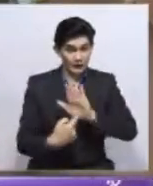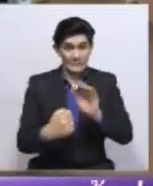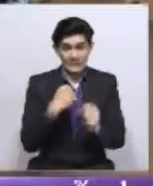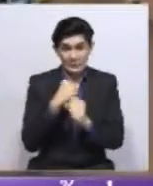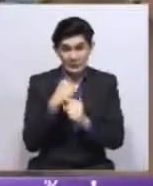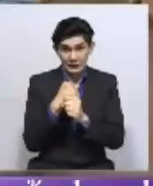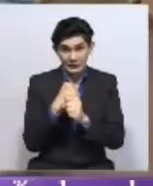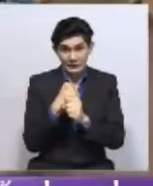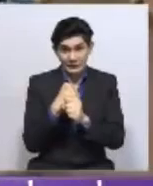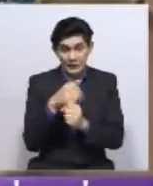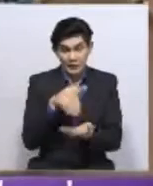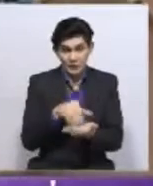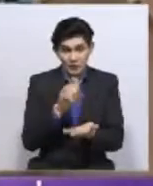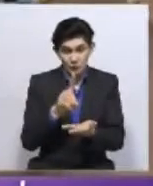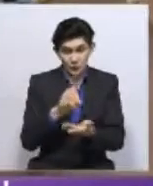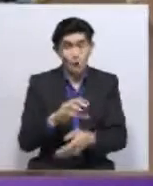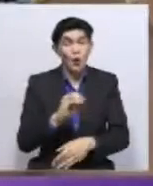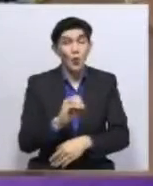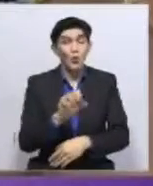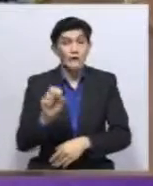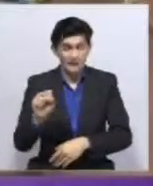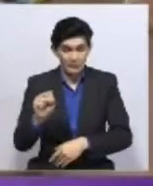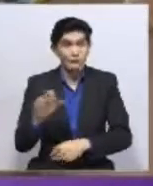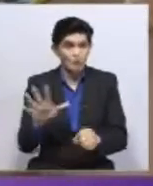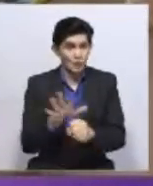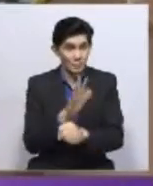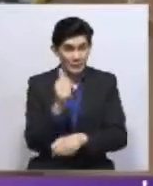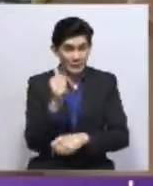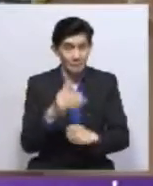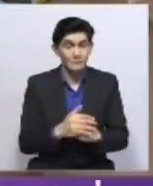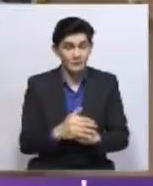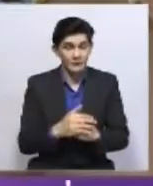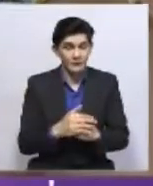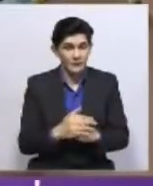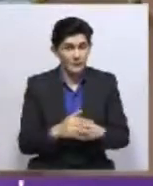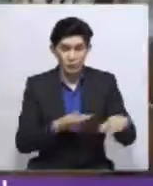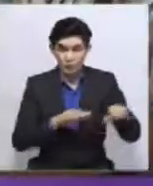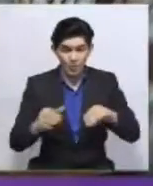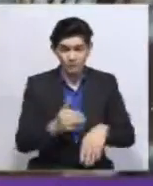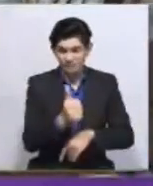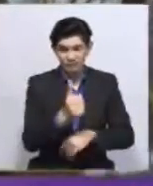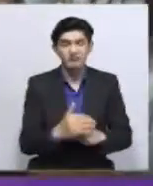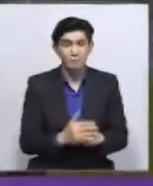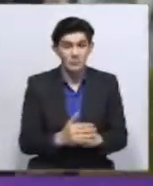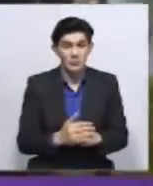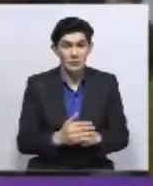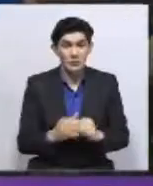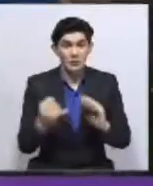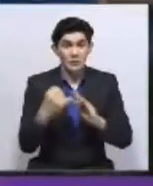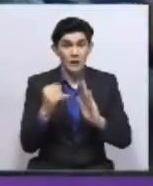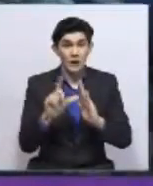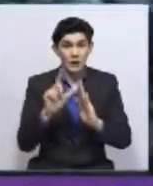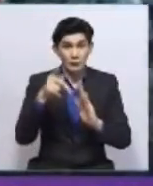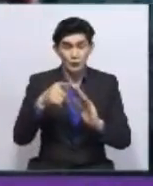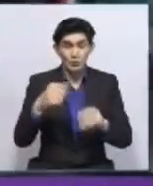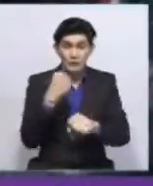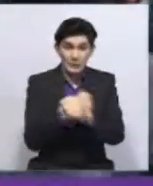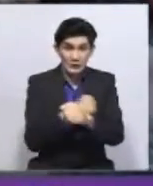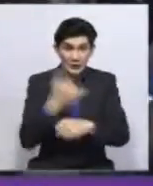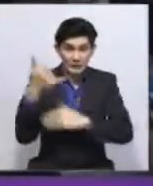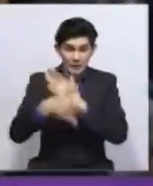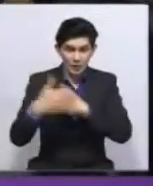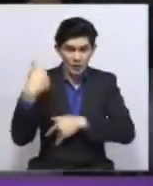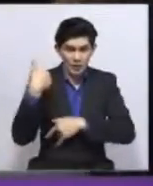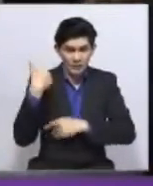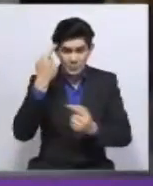ของศูนย์วันซอฟต์เซอร์วิสอื่นๆนะครับในเรื่องของความพร้อม สำหรับจังหวัดลำพูนมีแรงงานต่างด้